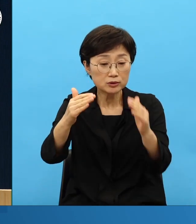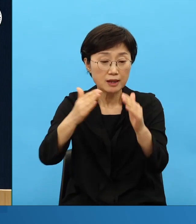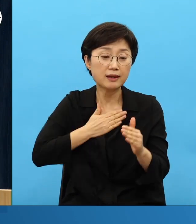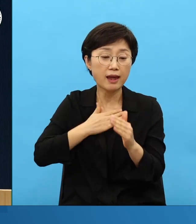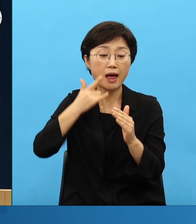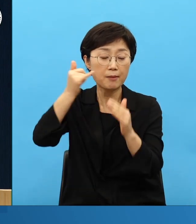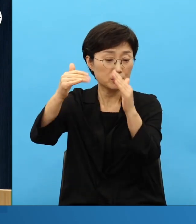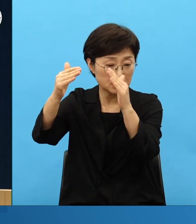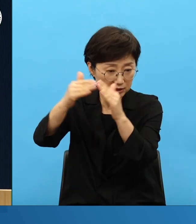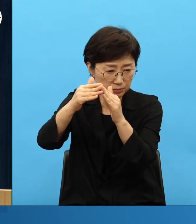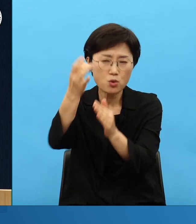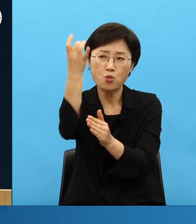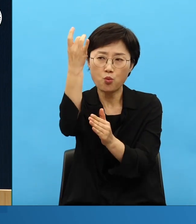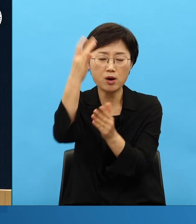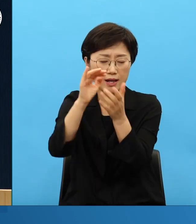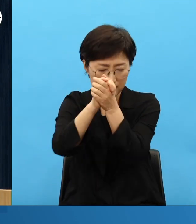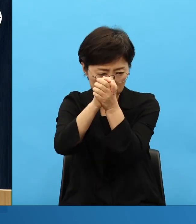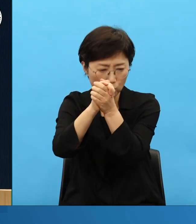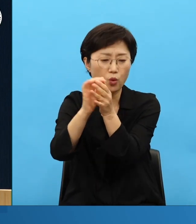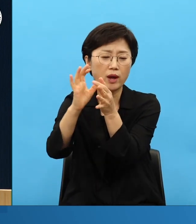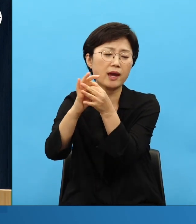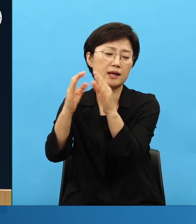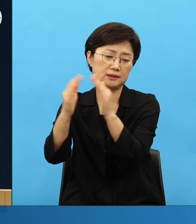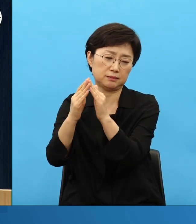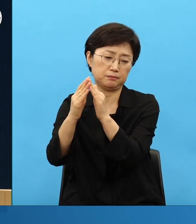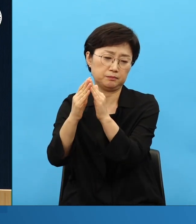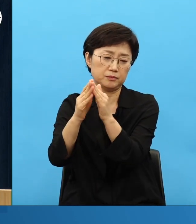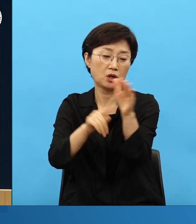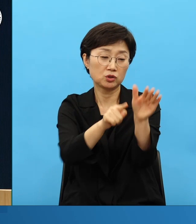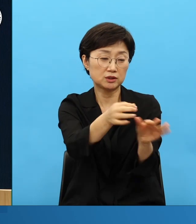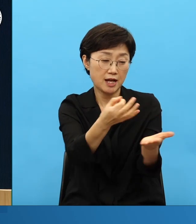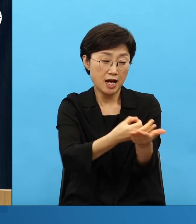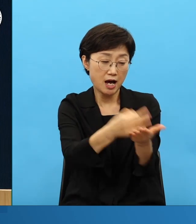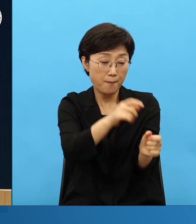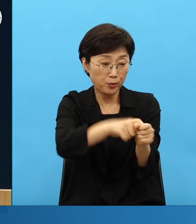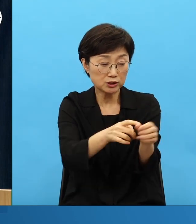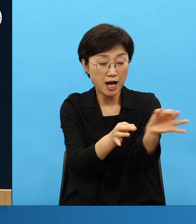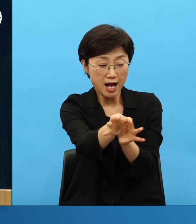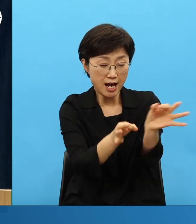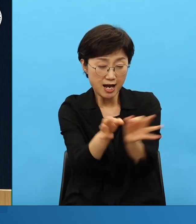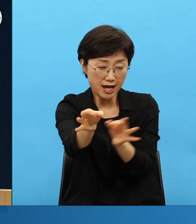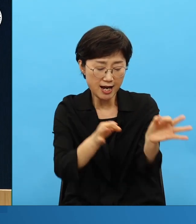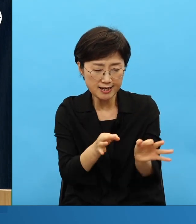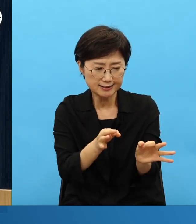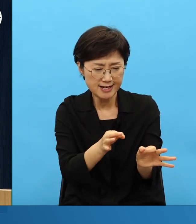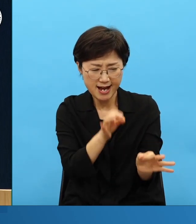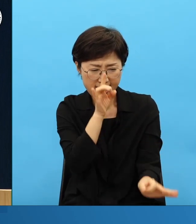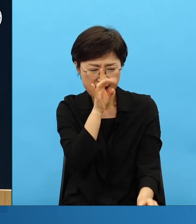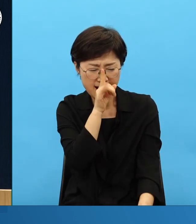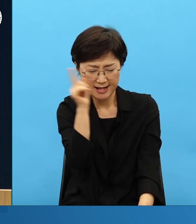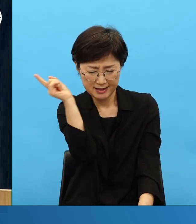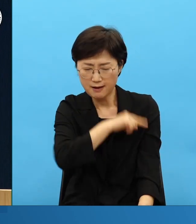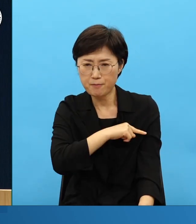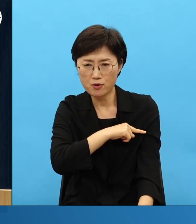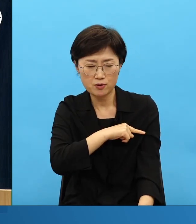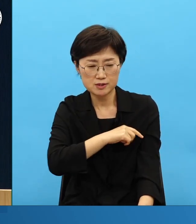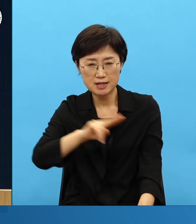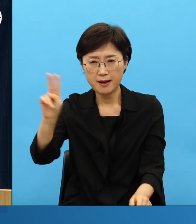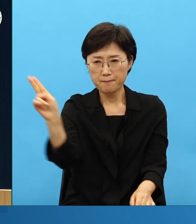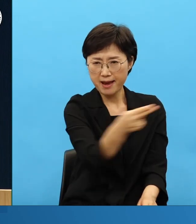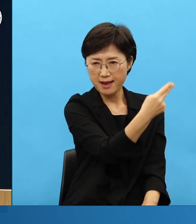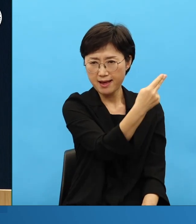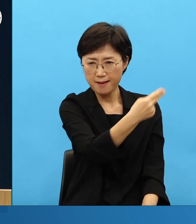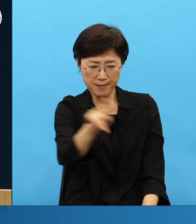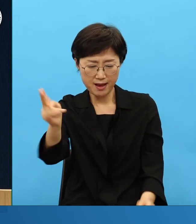상을 채찍으로 쳤죠. He overturned all the tables and he began to whip with the cords all the things around that courtyard, saying, "How is that you have made